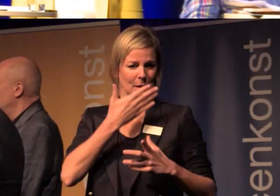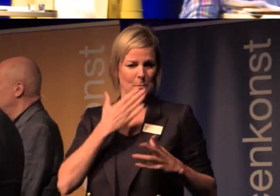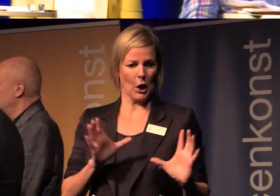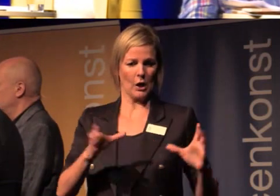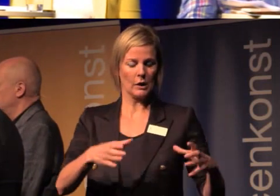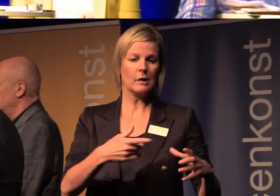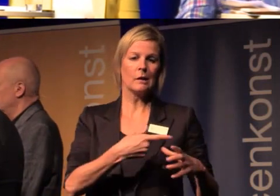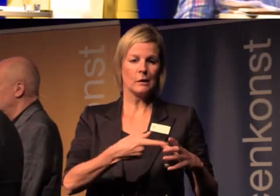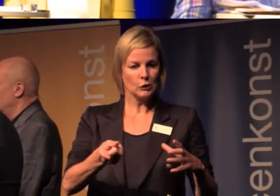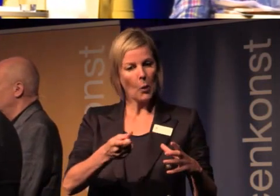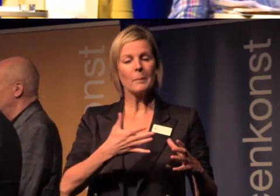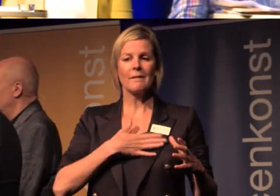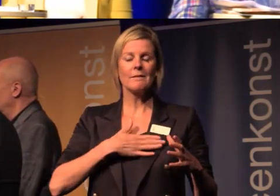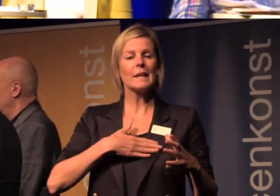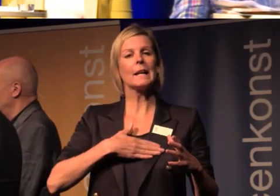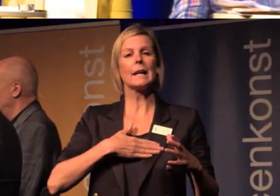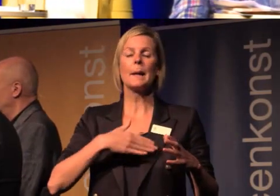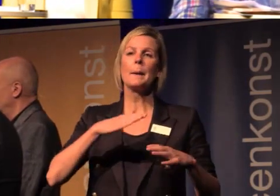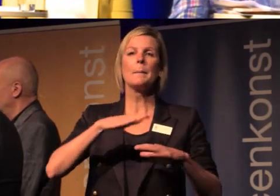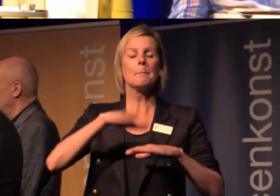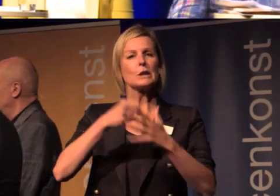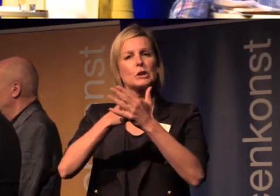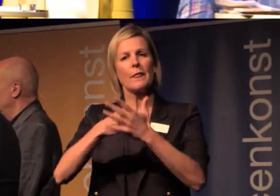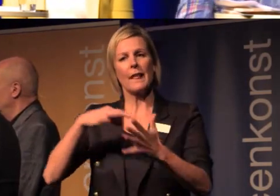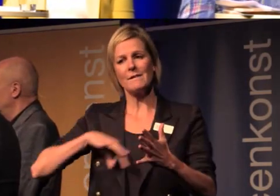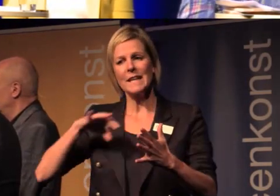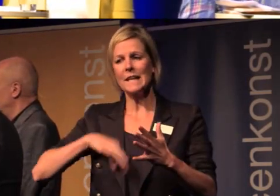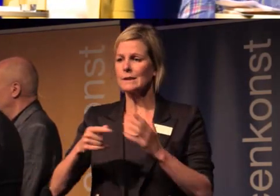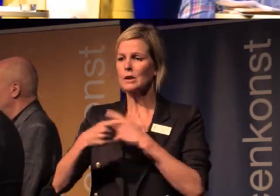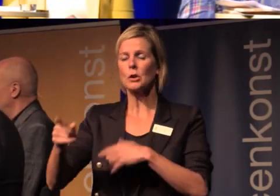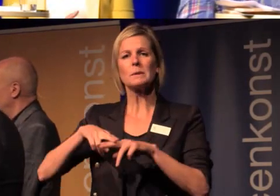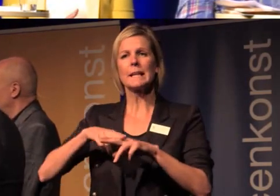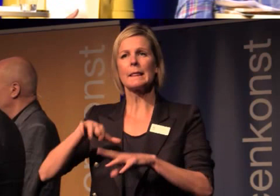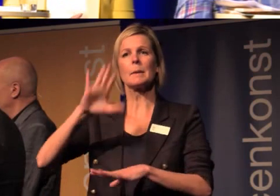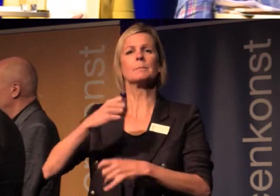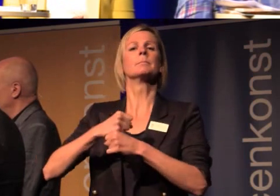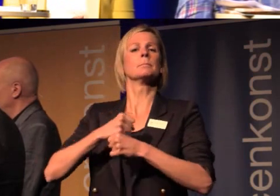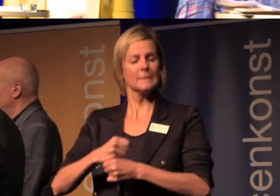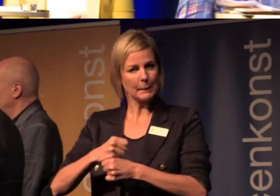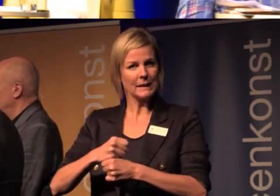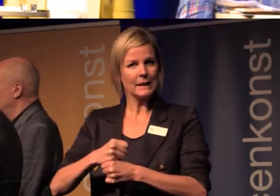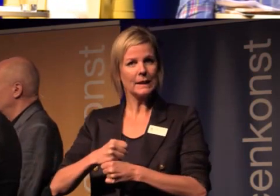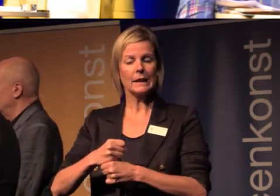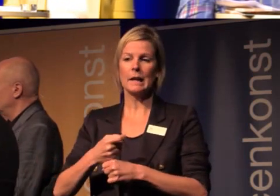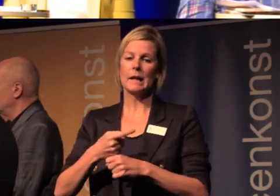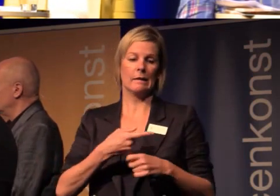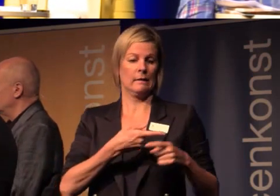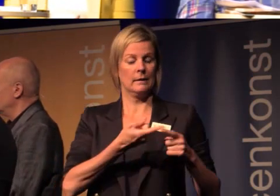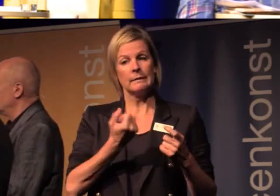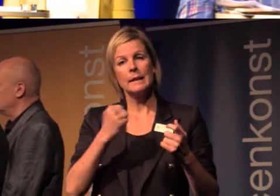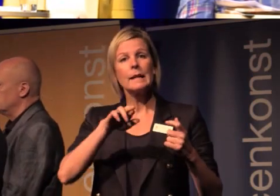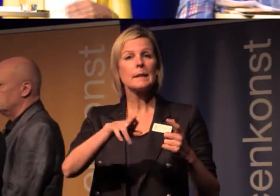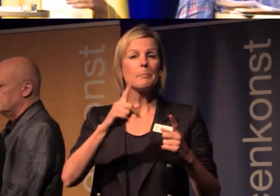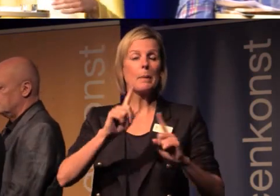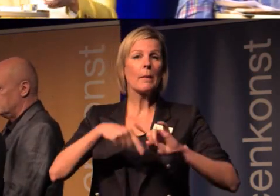ge frilansare lite mer stabila förutsättningar. De håller till exempel på med fortbildning för människor som inte har uppdrag